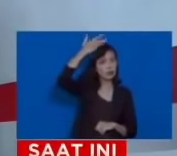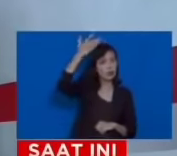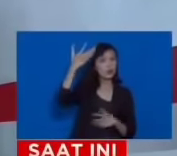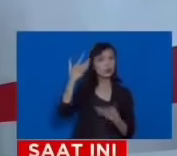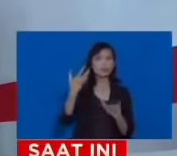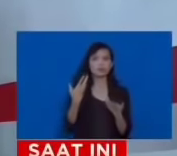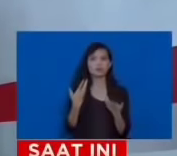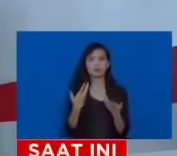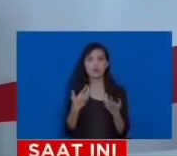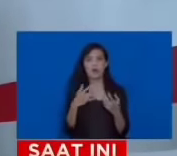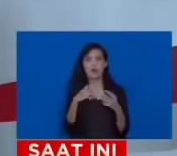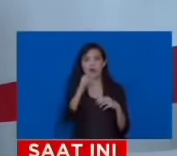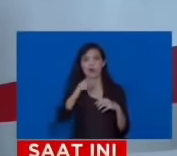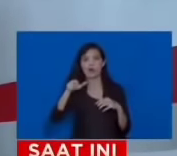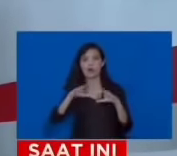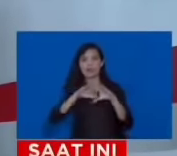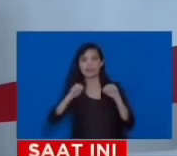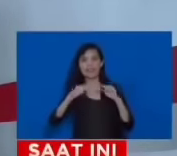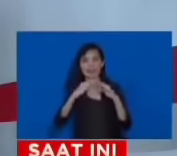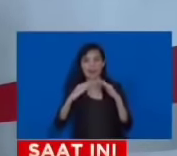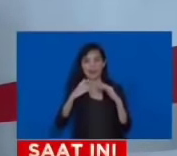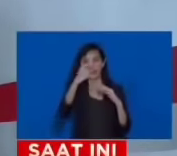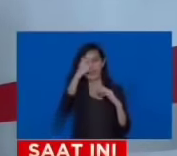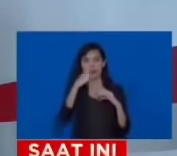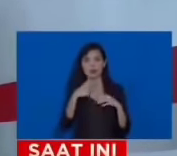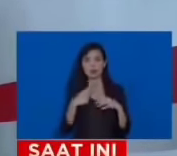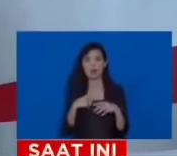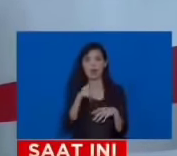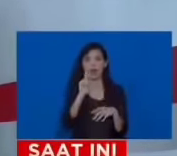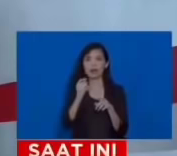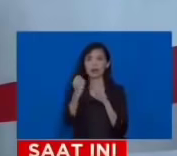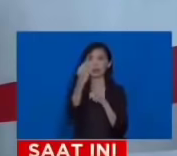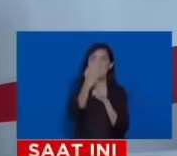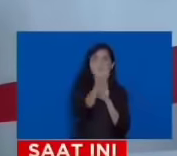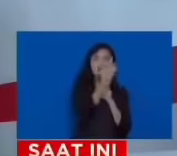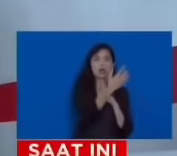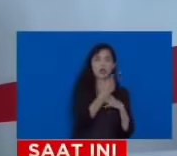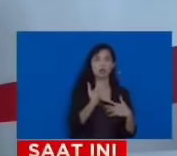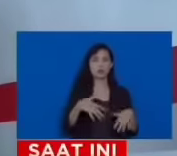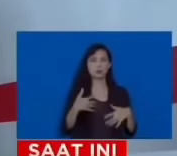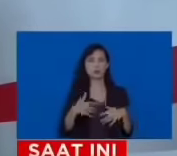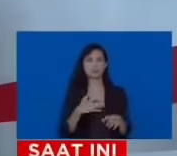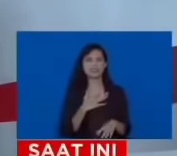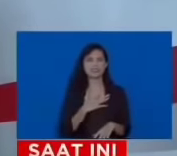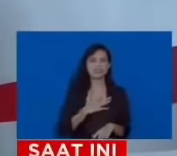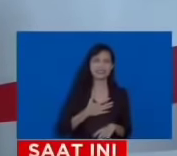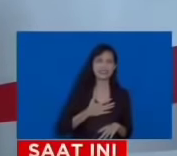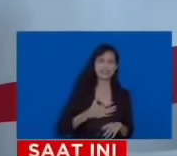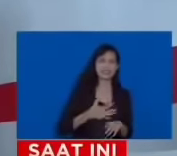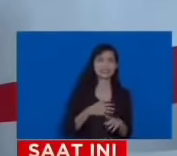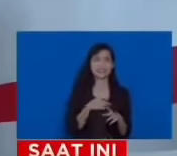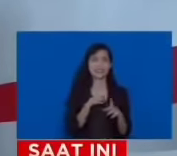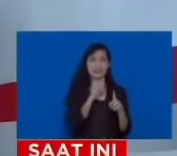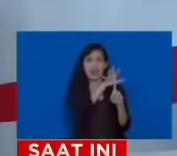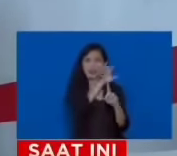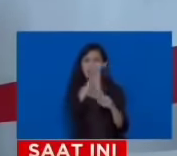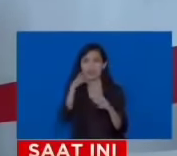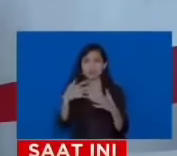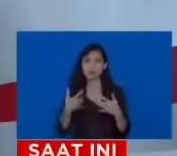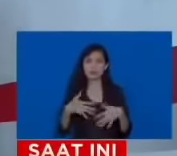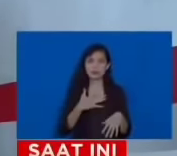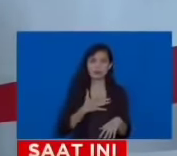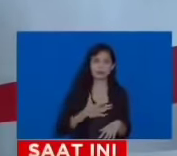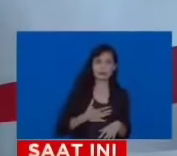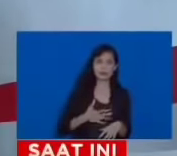medis yang masih harus tertular penyakit ini dan menjadi korban. Oleh karena itu, komitmen